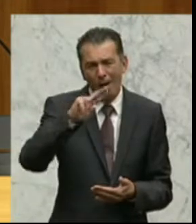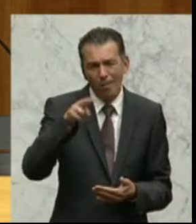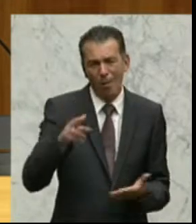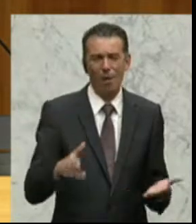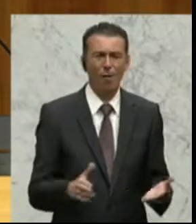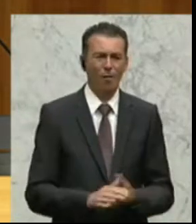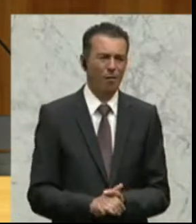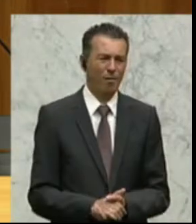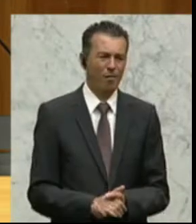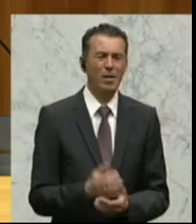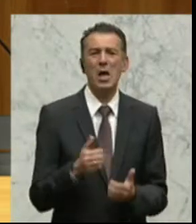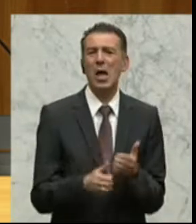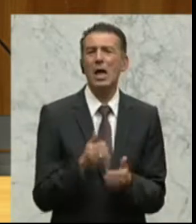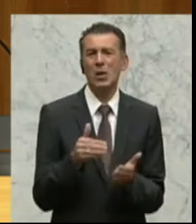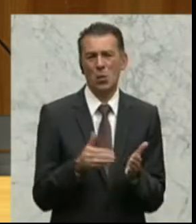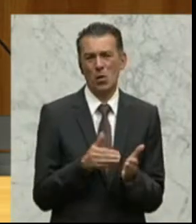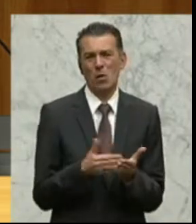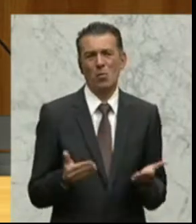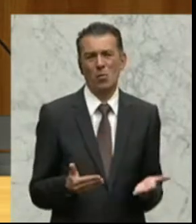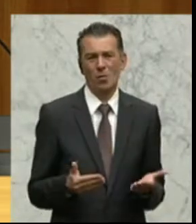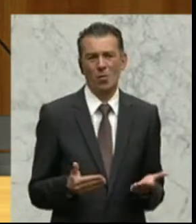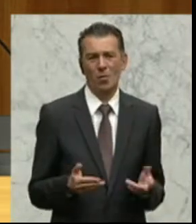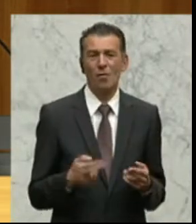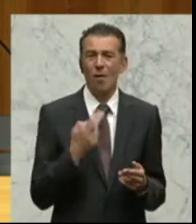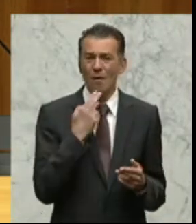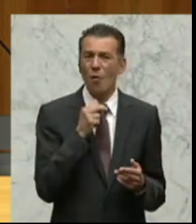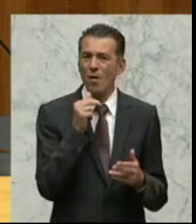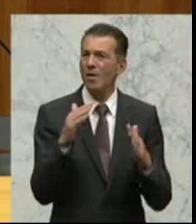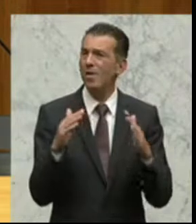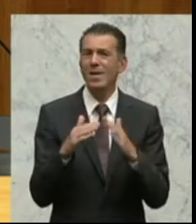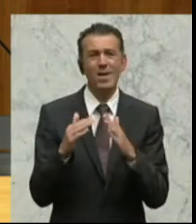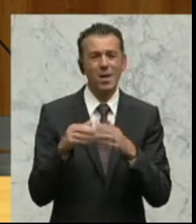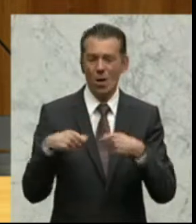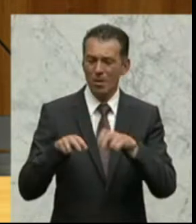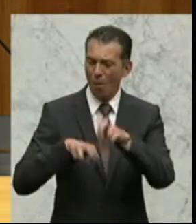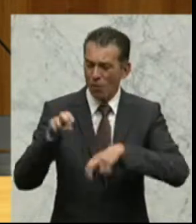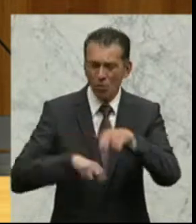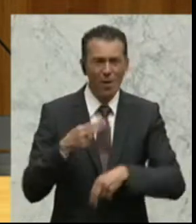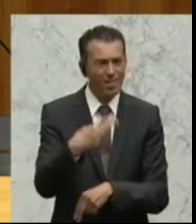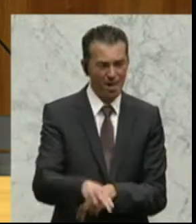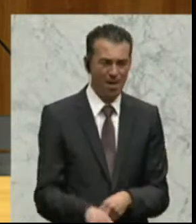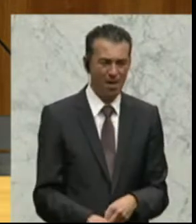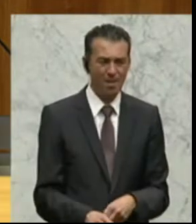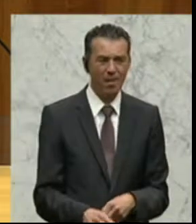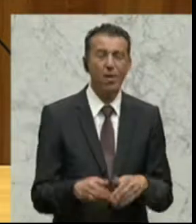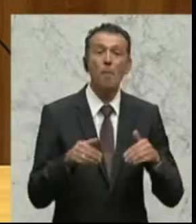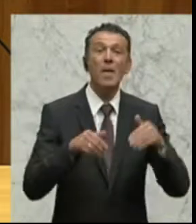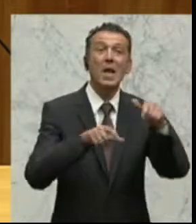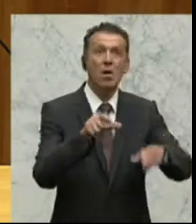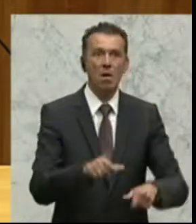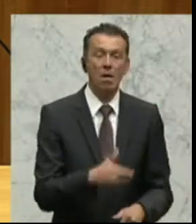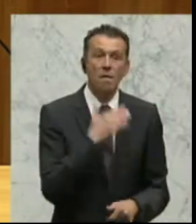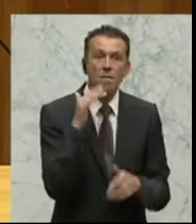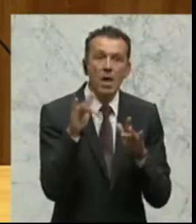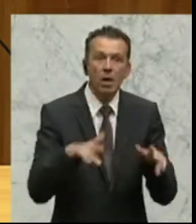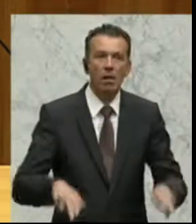brauchen. Das heißt, wir wollen bei Weitem nicht an die Häuslerstadtbauer. Wir wollen an die Menschen, die wirklich viel haben, an die Millionärinnen und Millionäre. Und ich möchte nicht, wie der